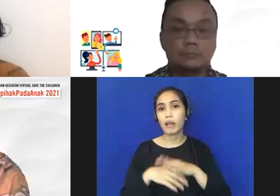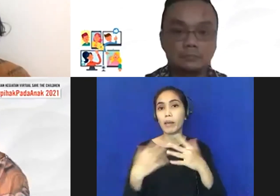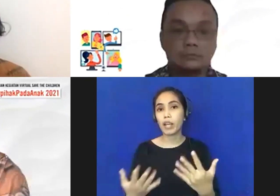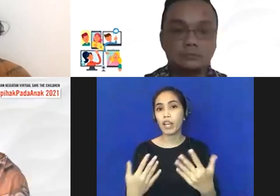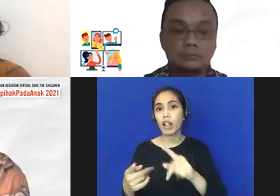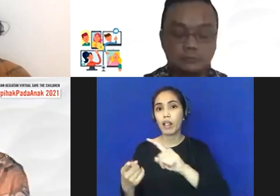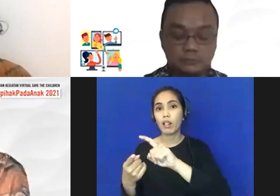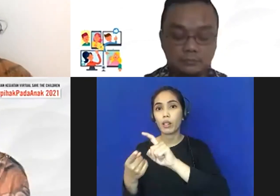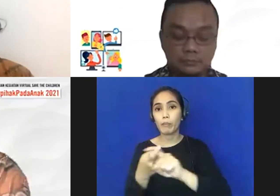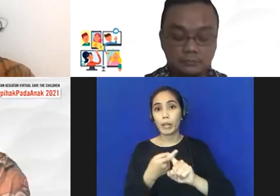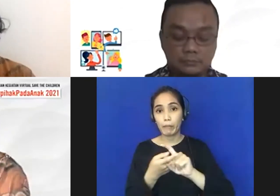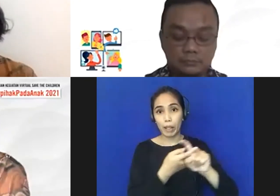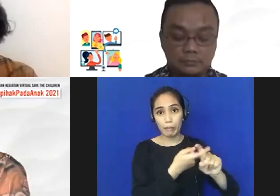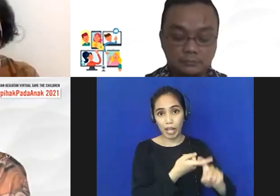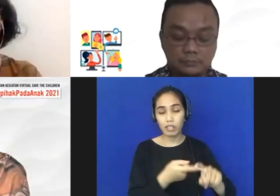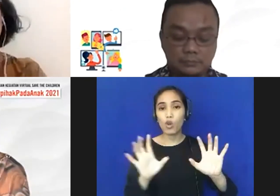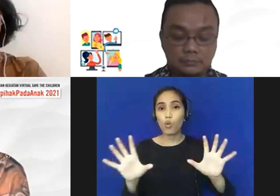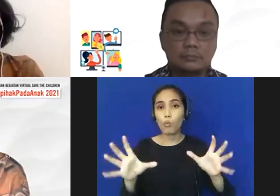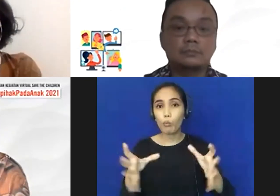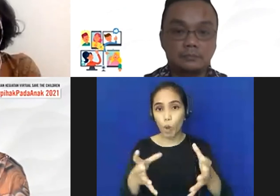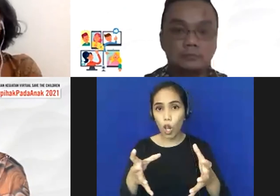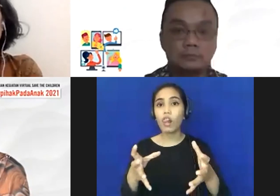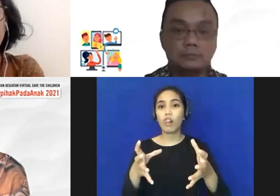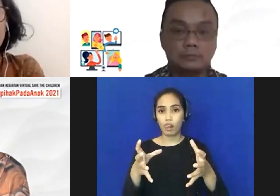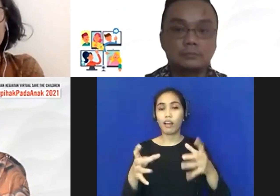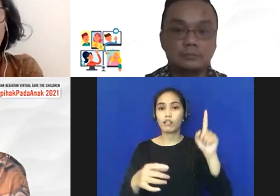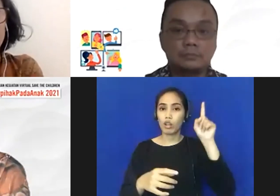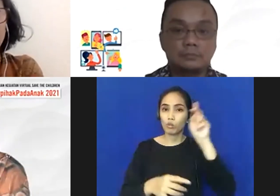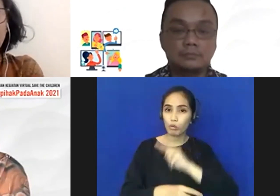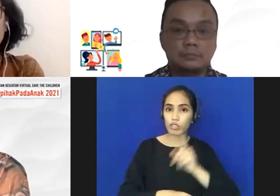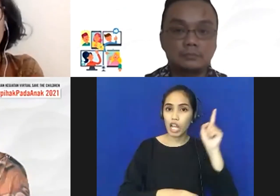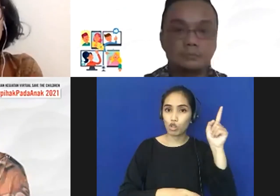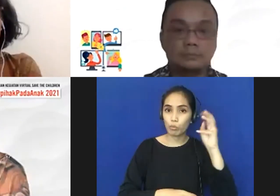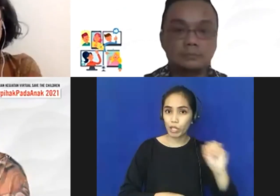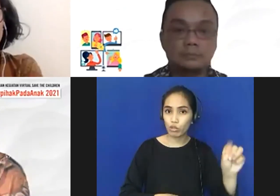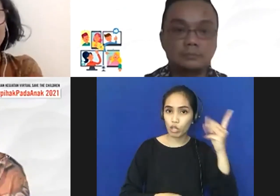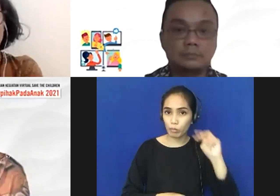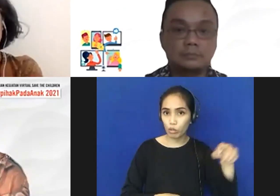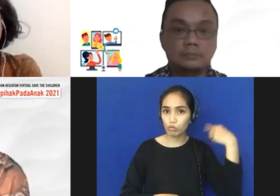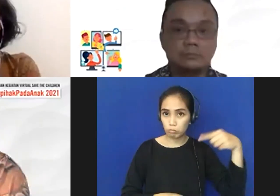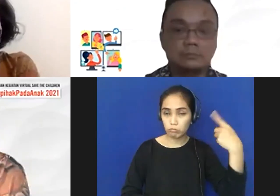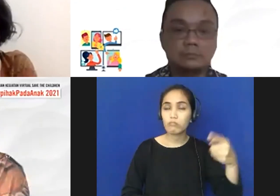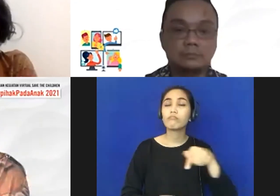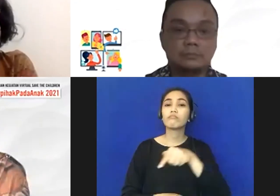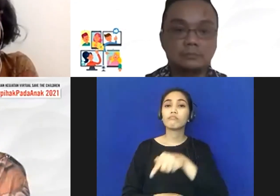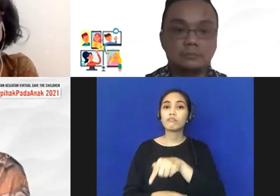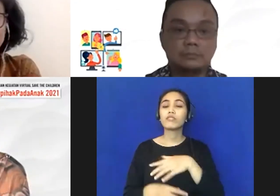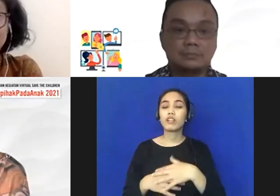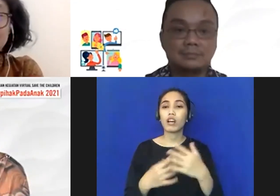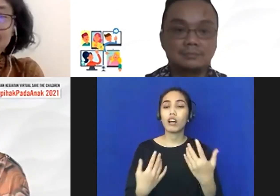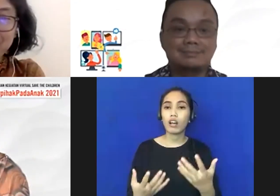itu berkumpul secara rutin gitu ya, termasuk juga di Pulih kami juga mencoba juga ya, karena memang ini harus walk the talk